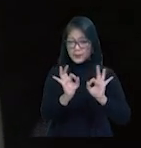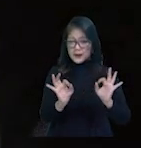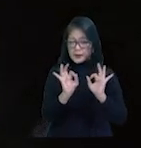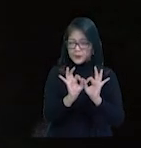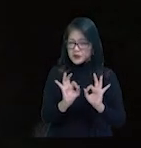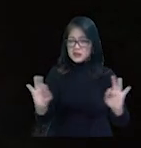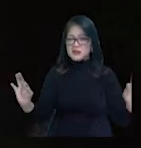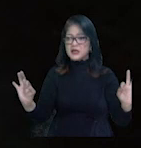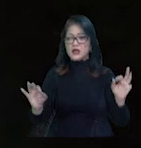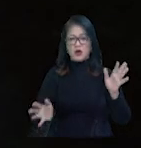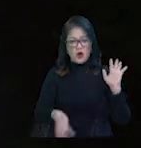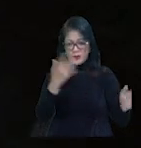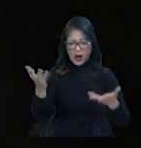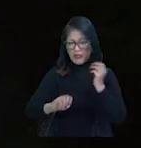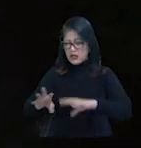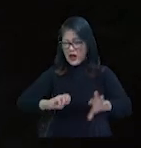berantakan seperti habis